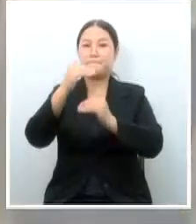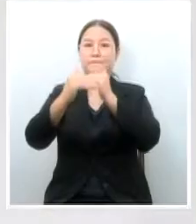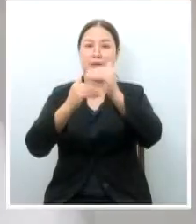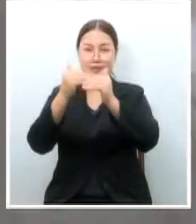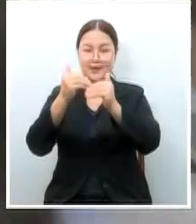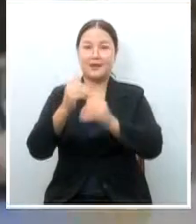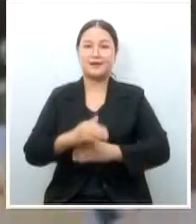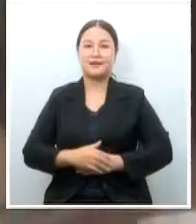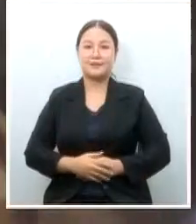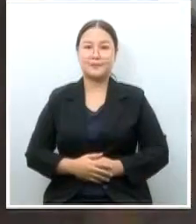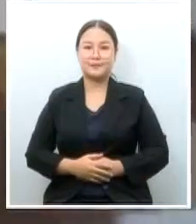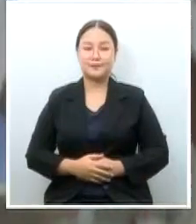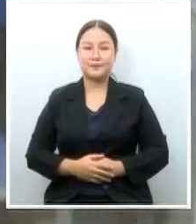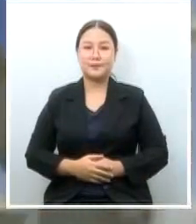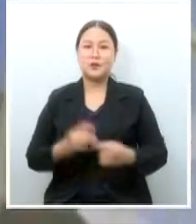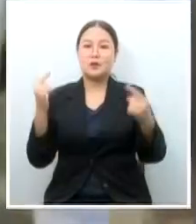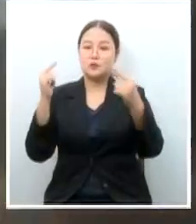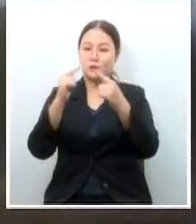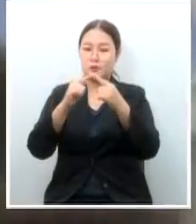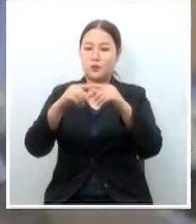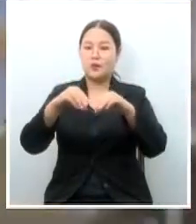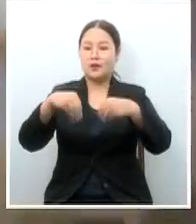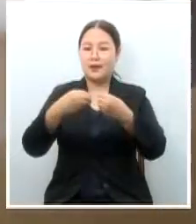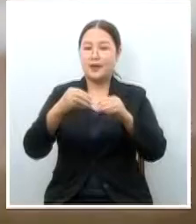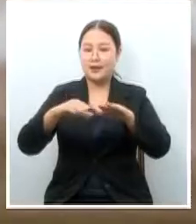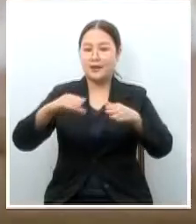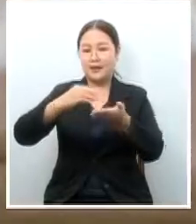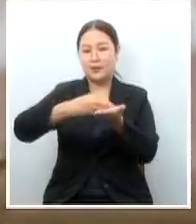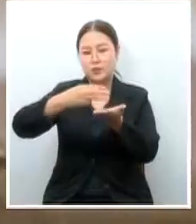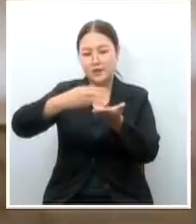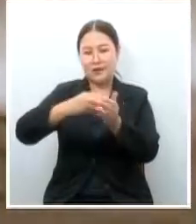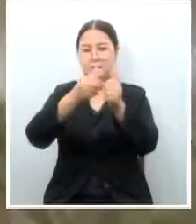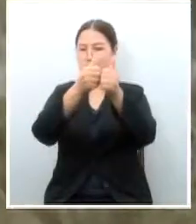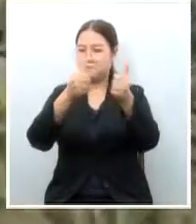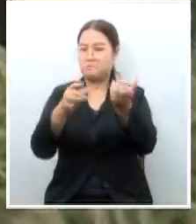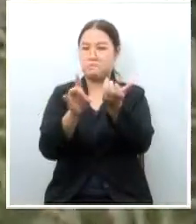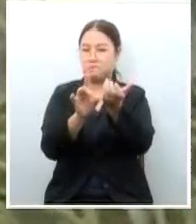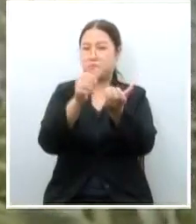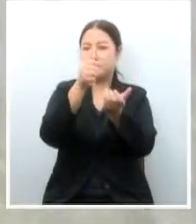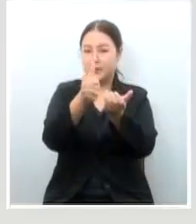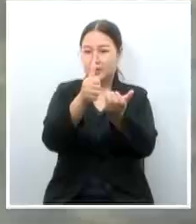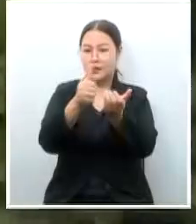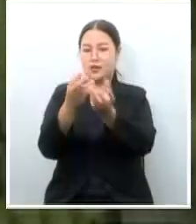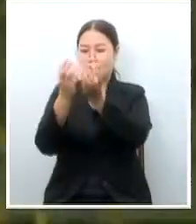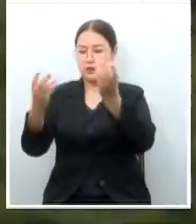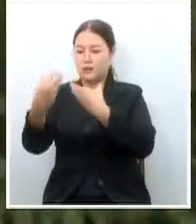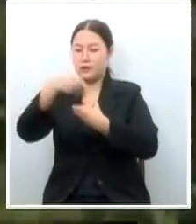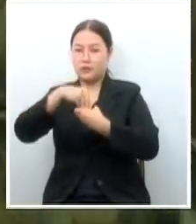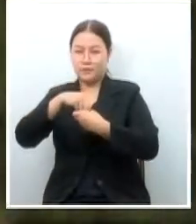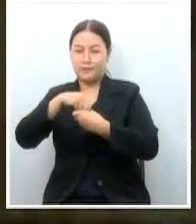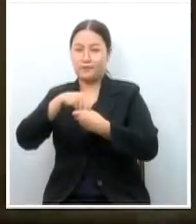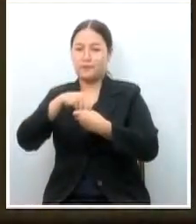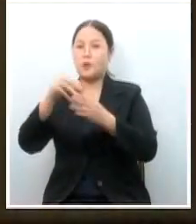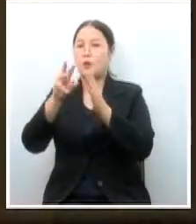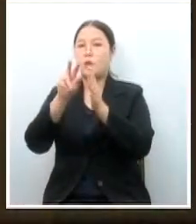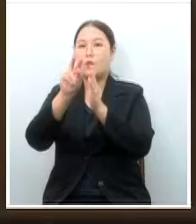สากลที่มุ่งเน้นส่งเสริมความเป็นเลิศทางด้านวิชาการควบคู่กับการพัฒนาคุณธรรมจริยธรร